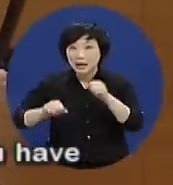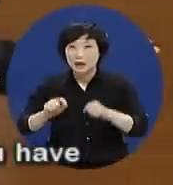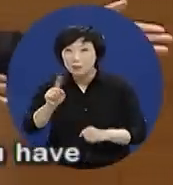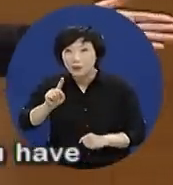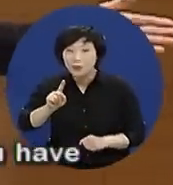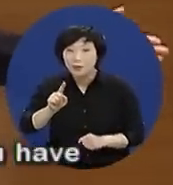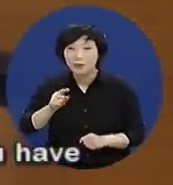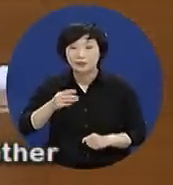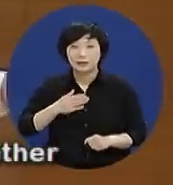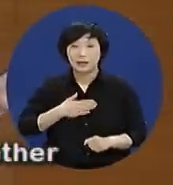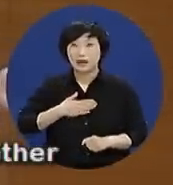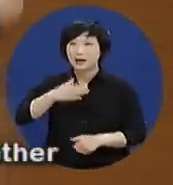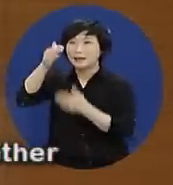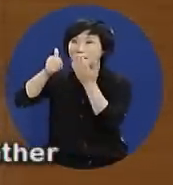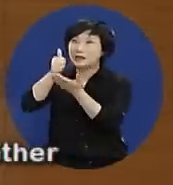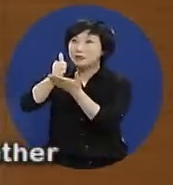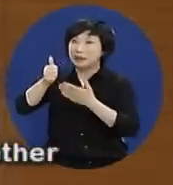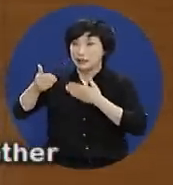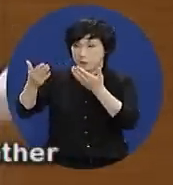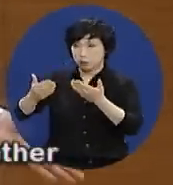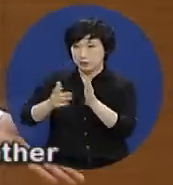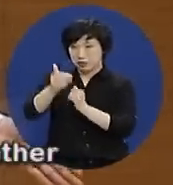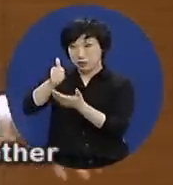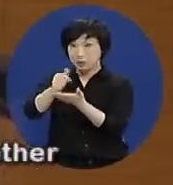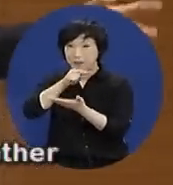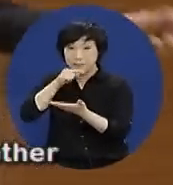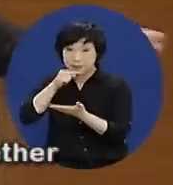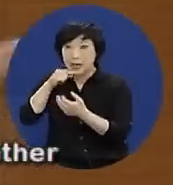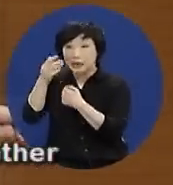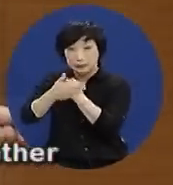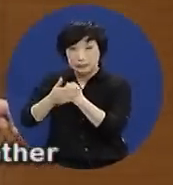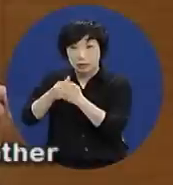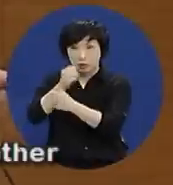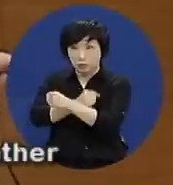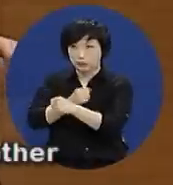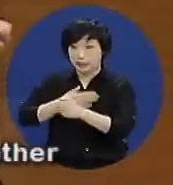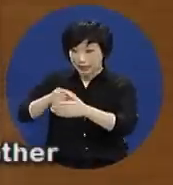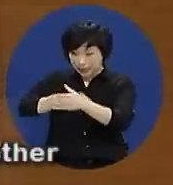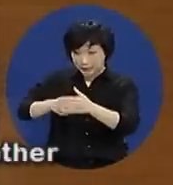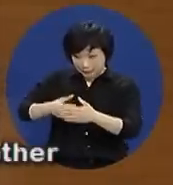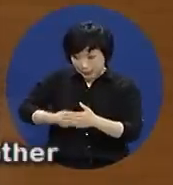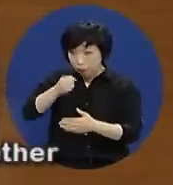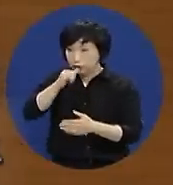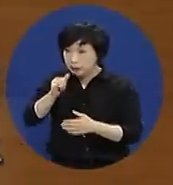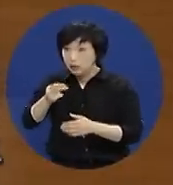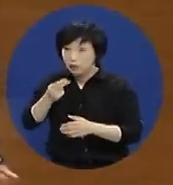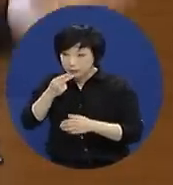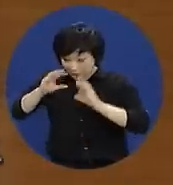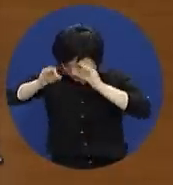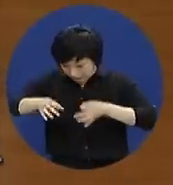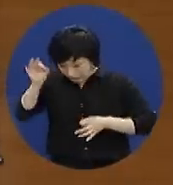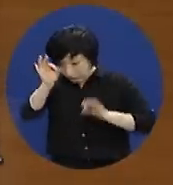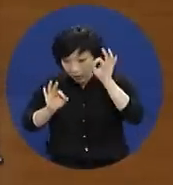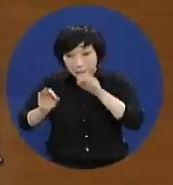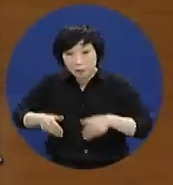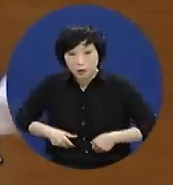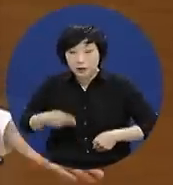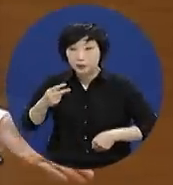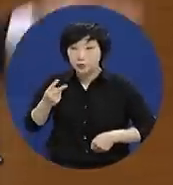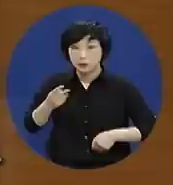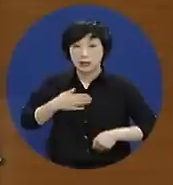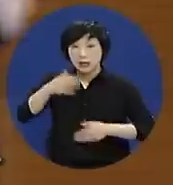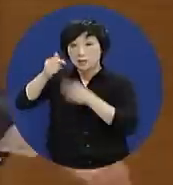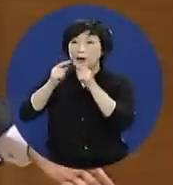は神様が私に与えてくださったイエスの地によるあなの恵みが私の中にあるか確かめてみ